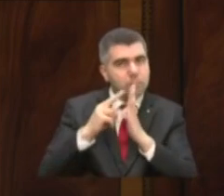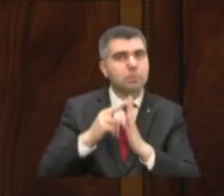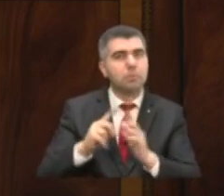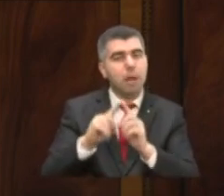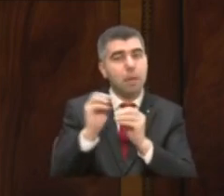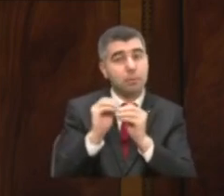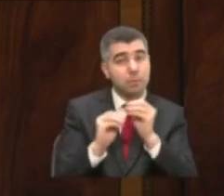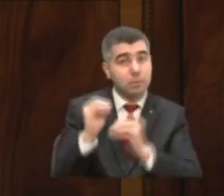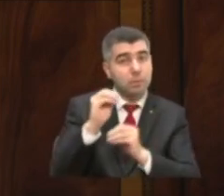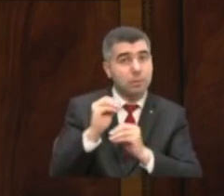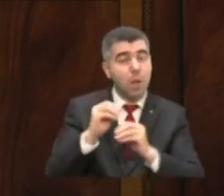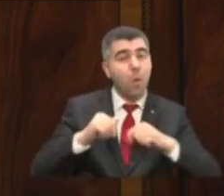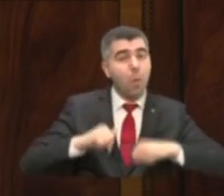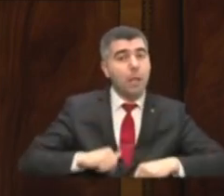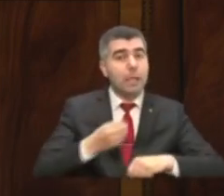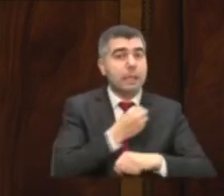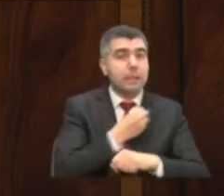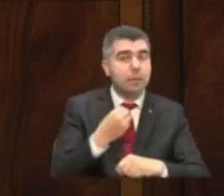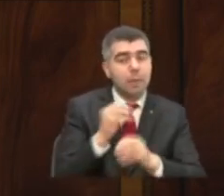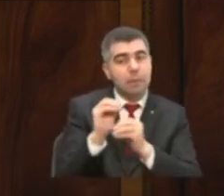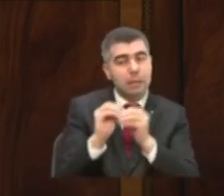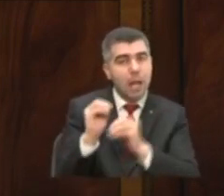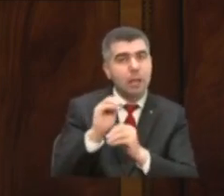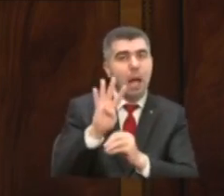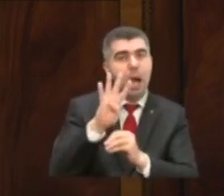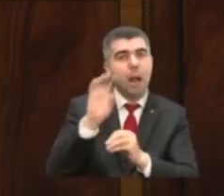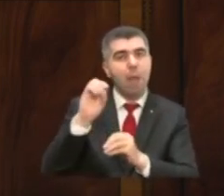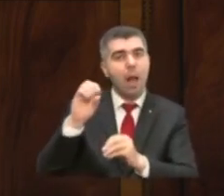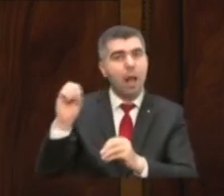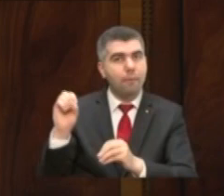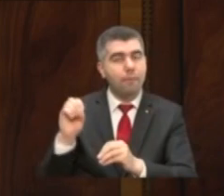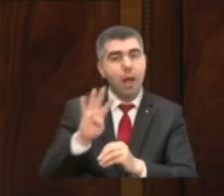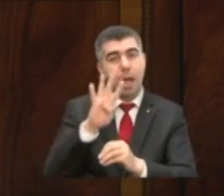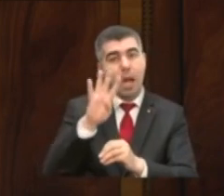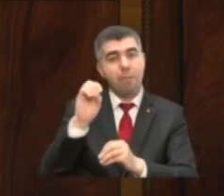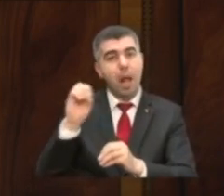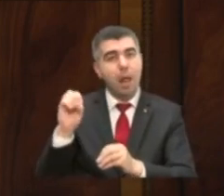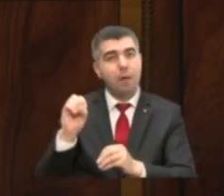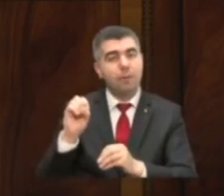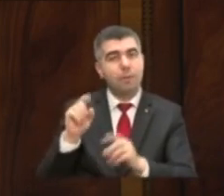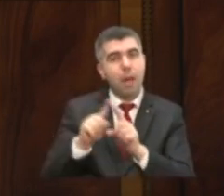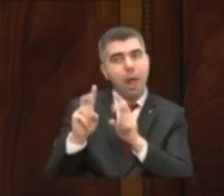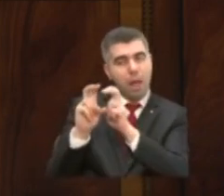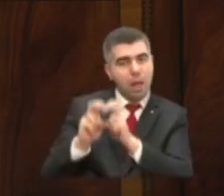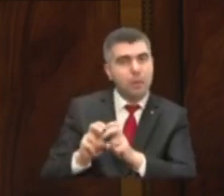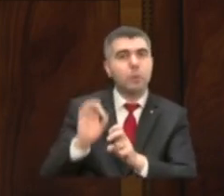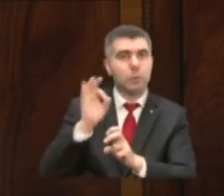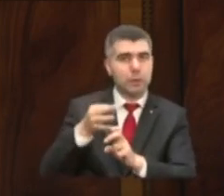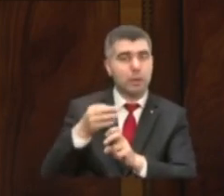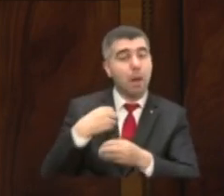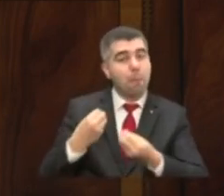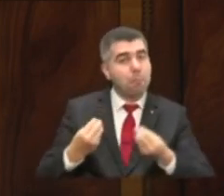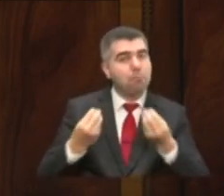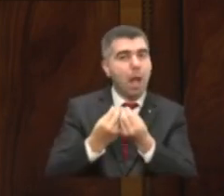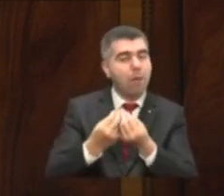المناصب الماليه المخصصه للقطاع، رفعنا منها 4000 4000، تقولوا لي ما كافيش، انا معكم، ولكن درنا جهد رفعنا